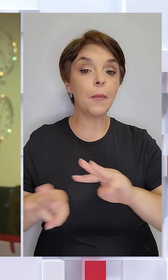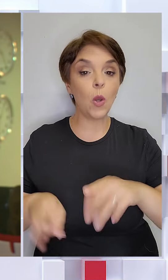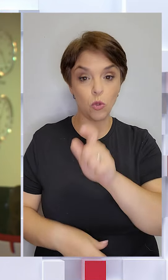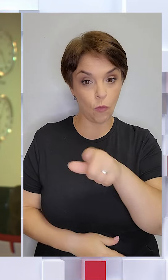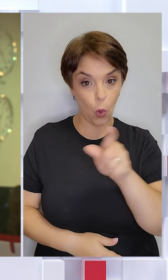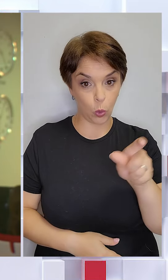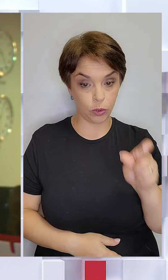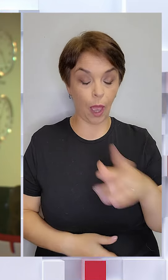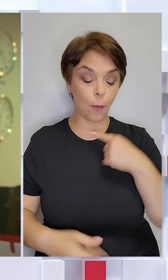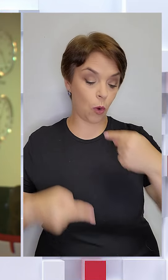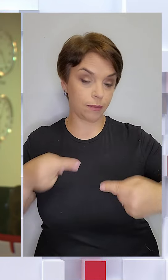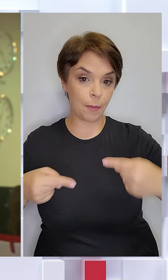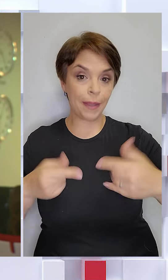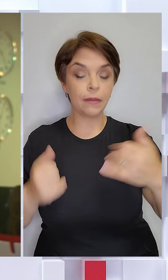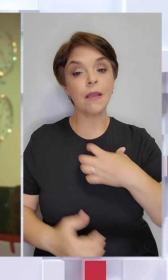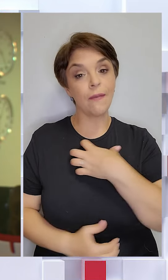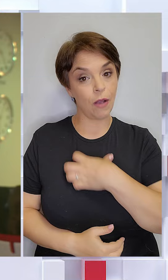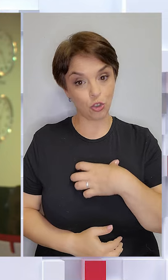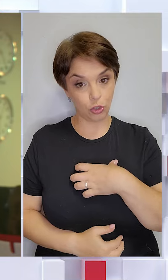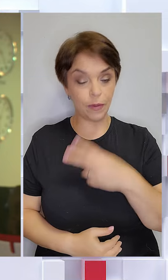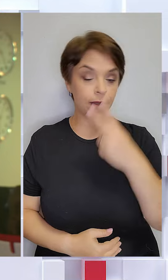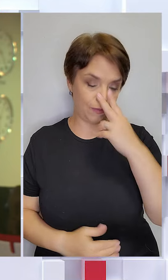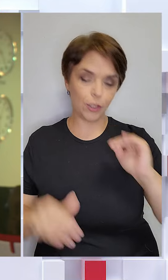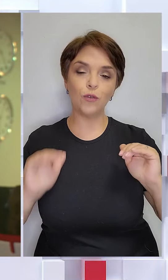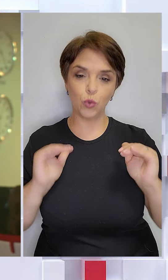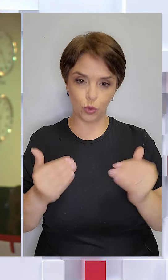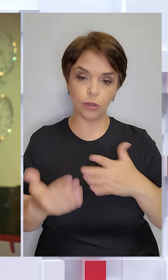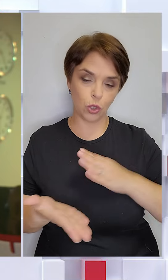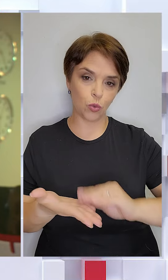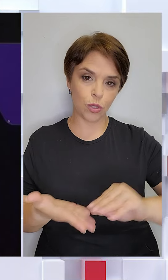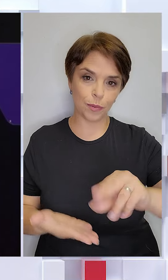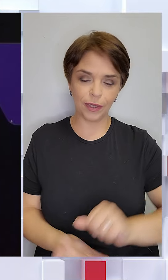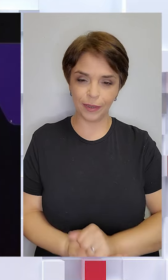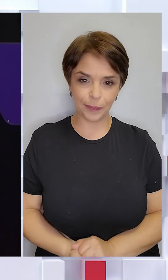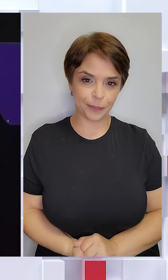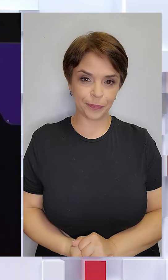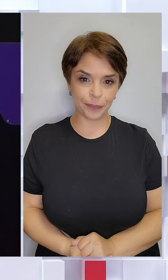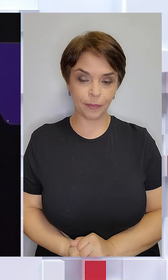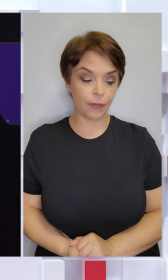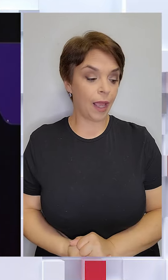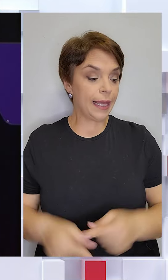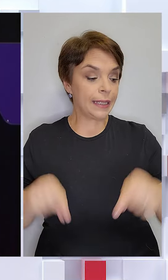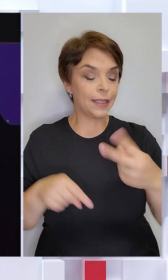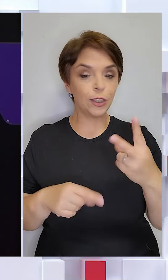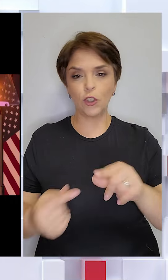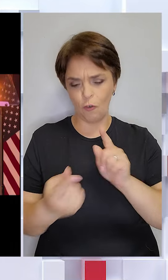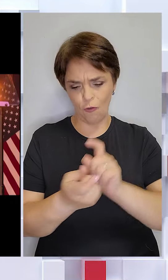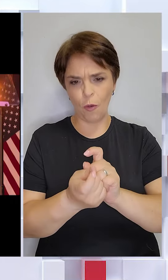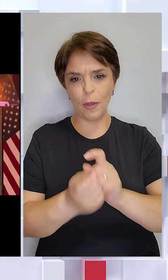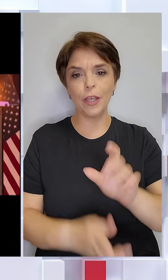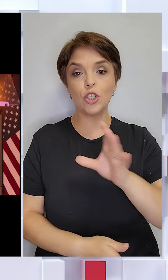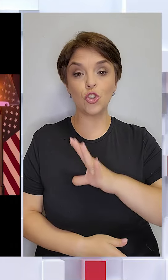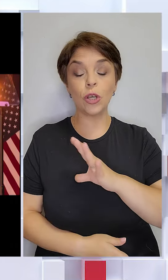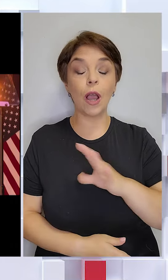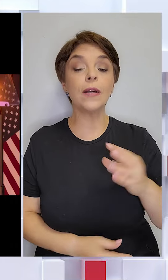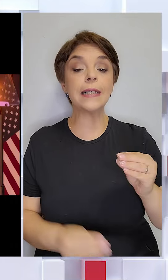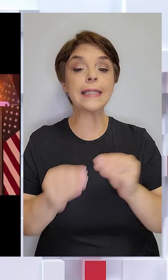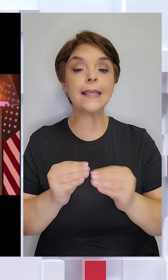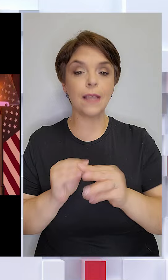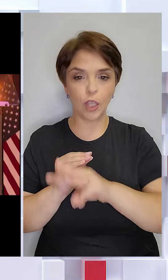мільйонів глядачів. Про дебати та їхню важливість дивіться в сюжеті Оксани Ткаченко. На цей двобій чекають